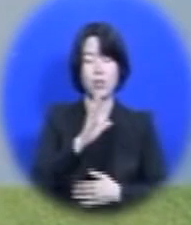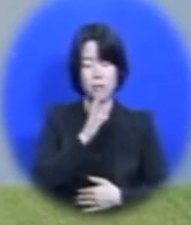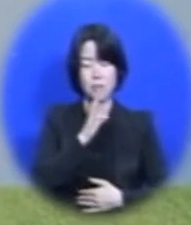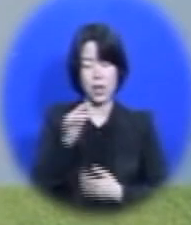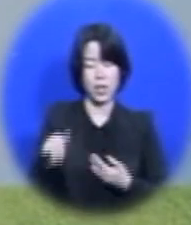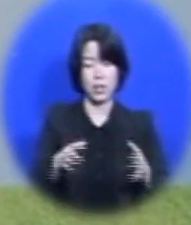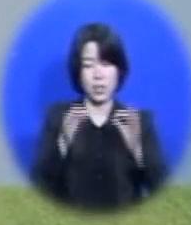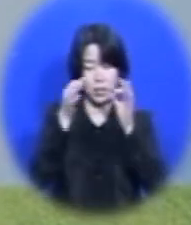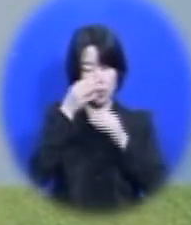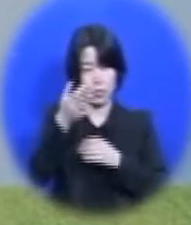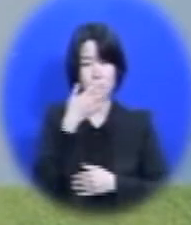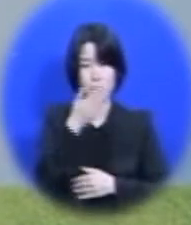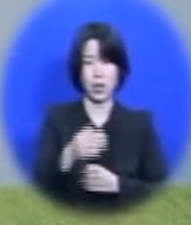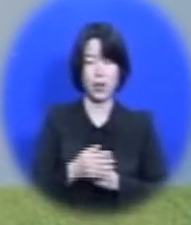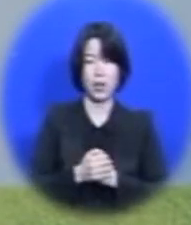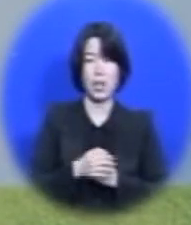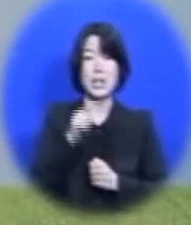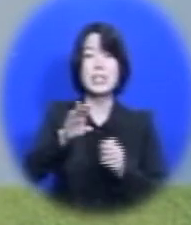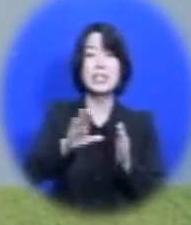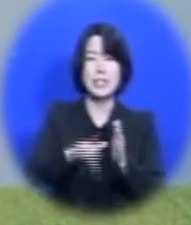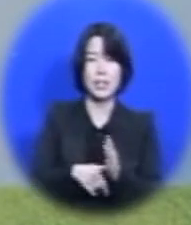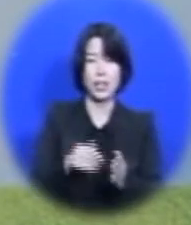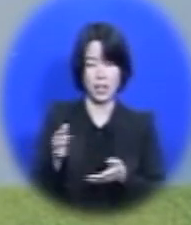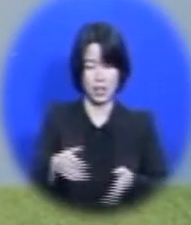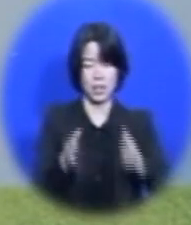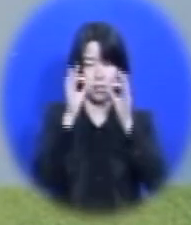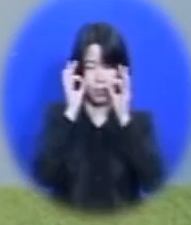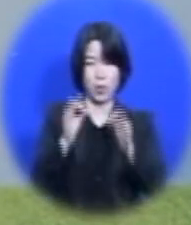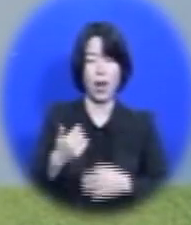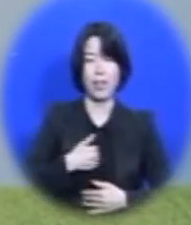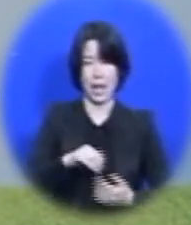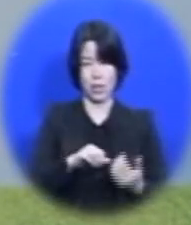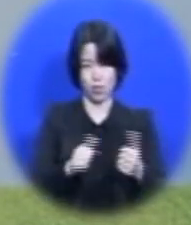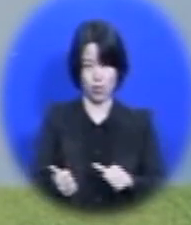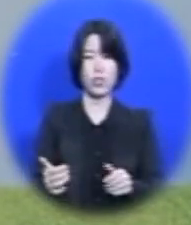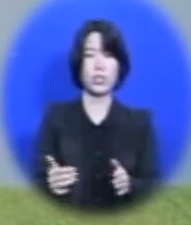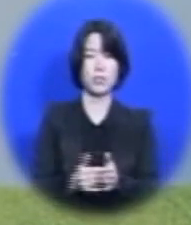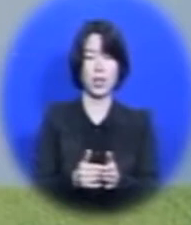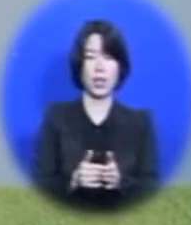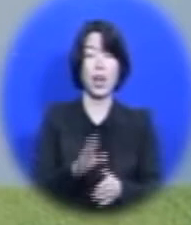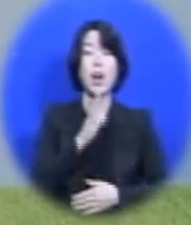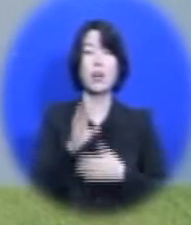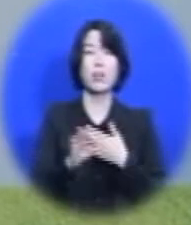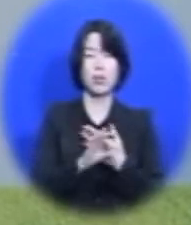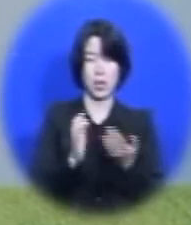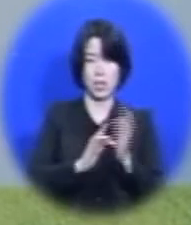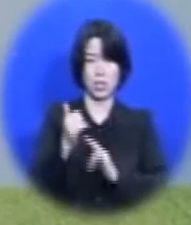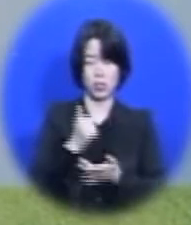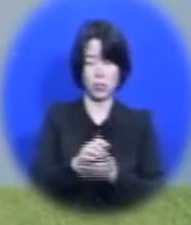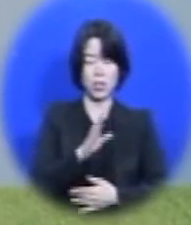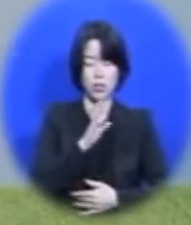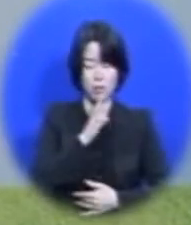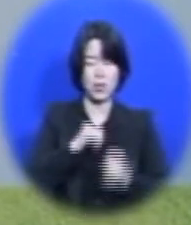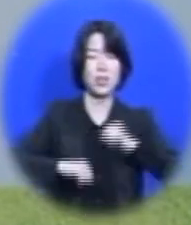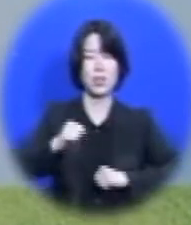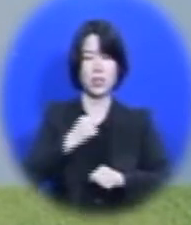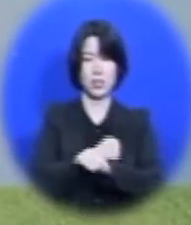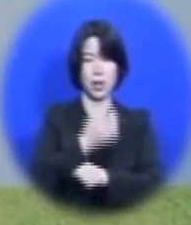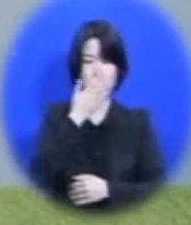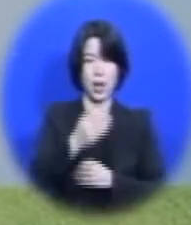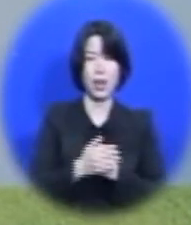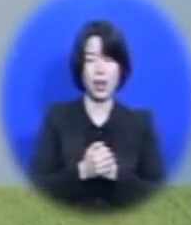보입니다. 그때서야 길이 보입니다. 나는 죽었습니다. 그러면 예수님이 비로소 역사하십니다.